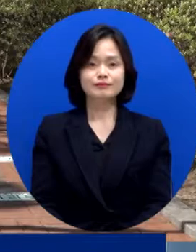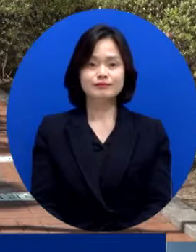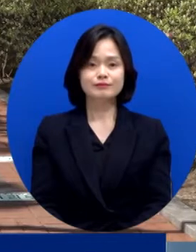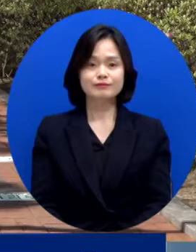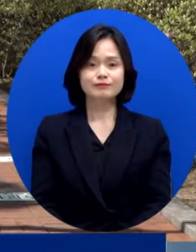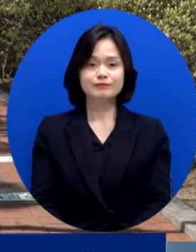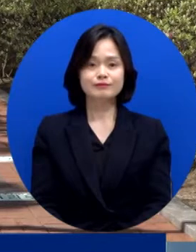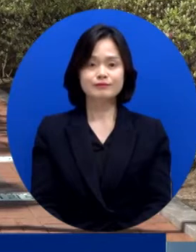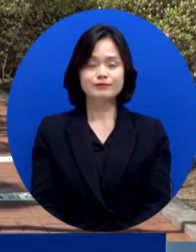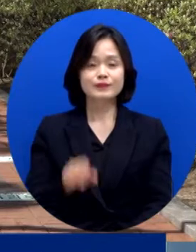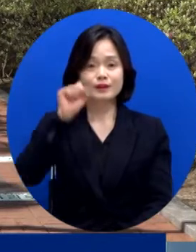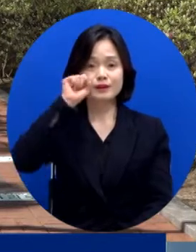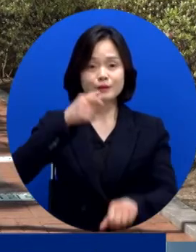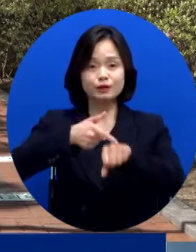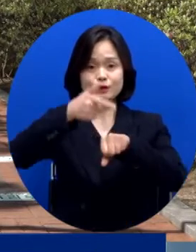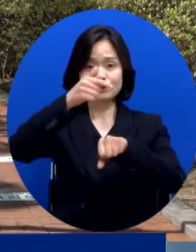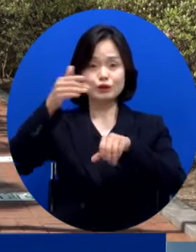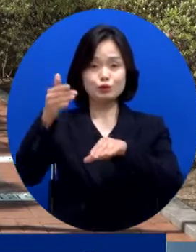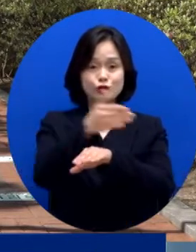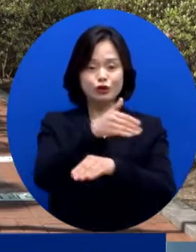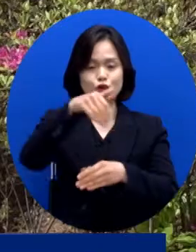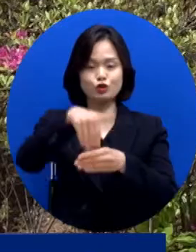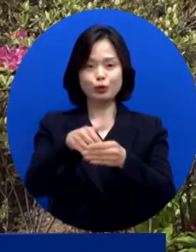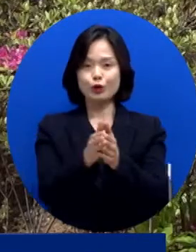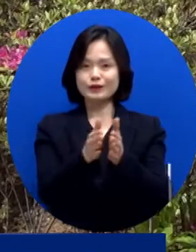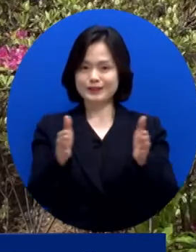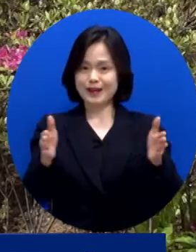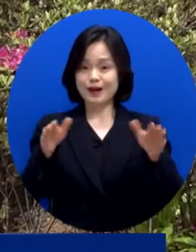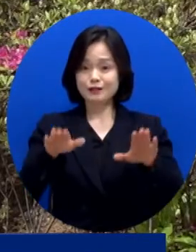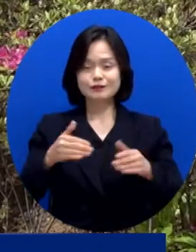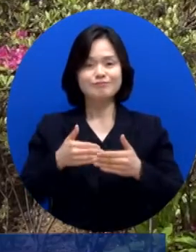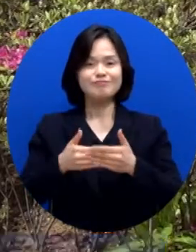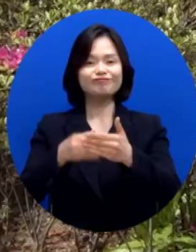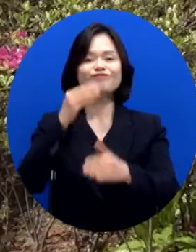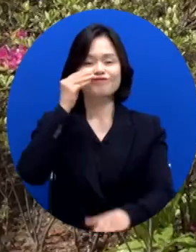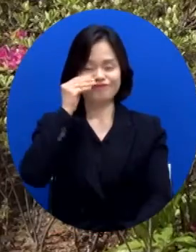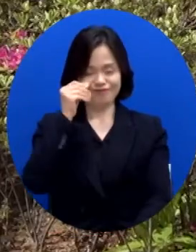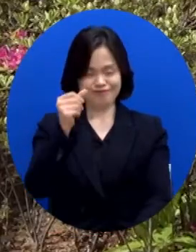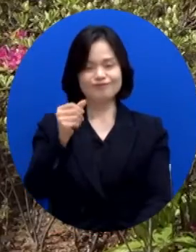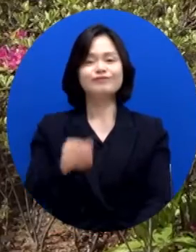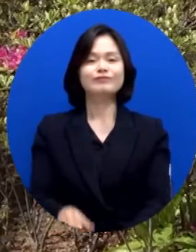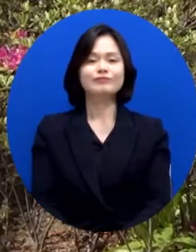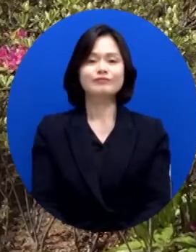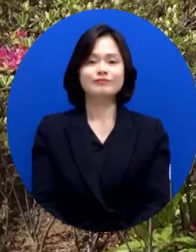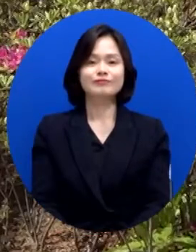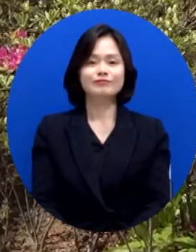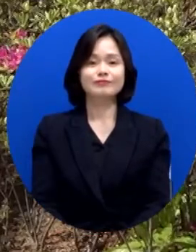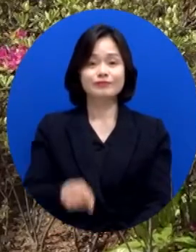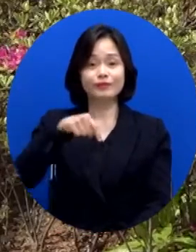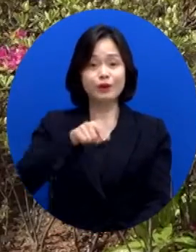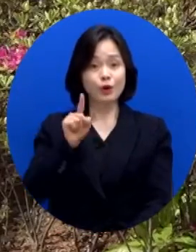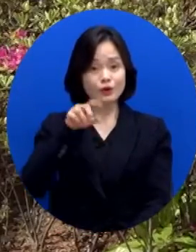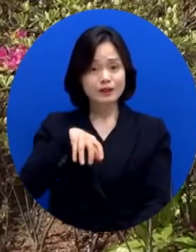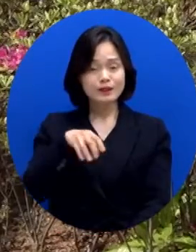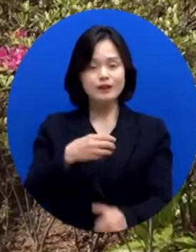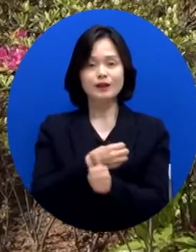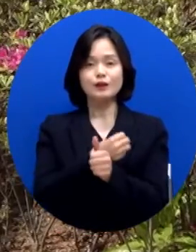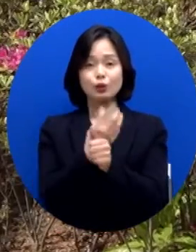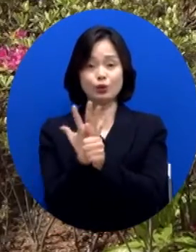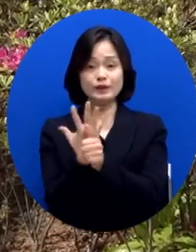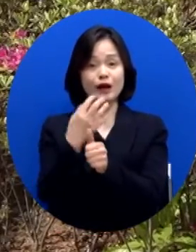네, 오전 6시부터 시작된 투표는 현재까지 순조롭게 진행되고 있습니다. 제가 나와 있는 서울